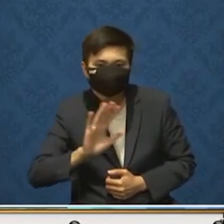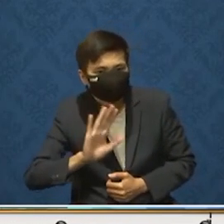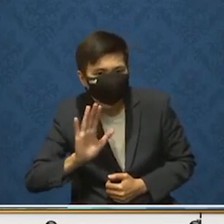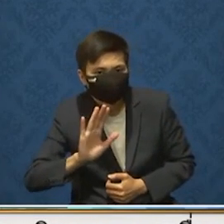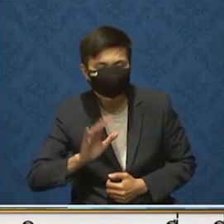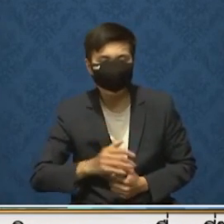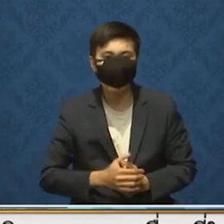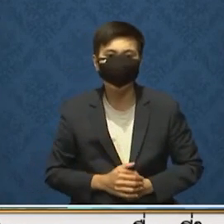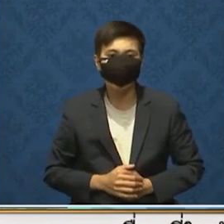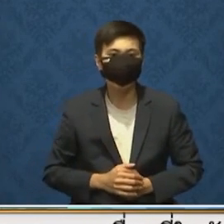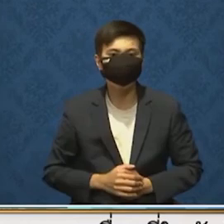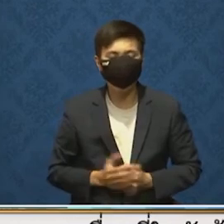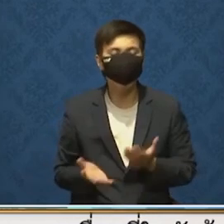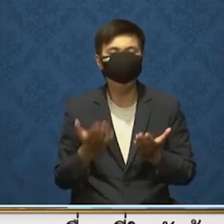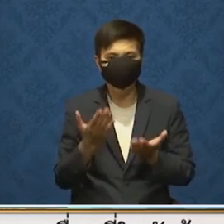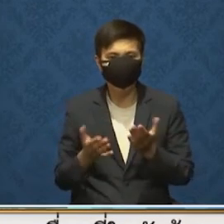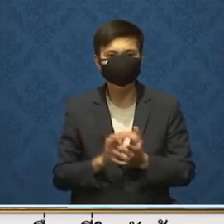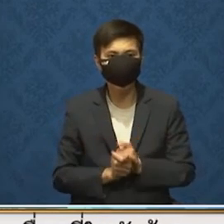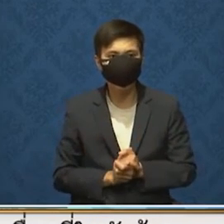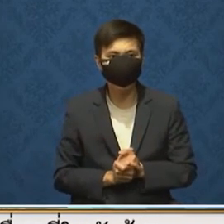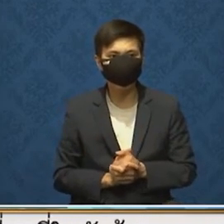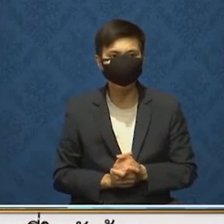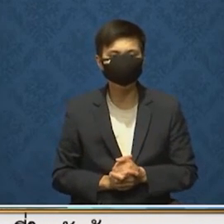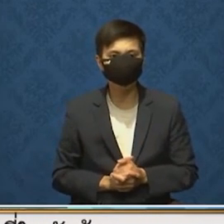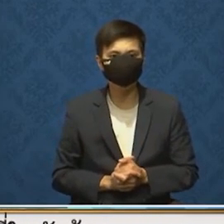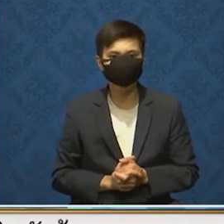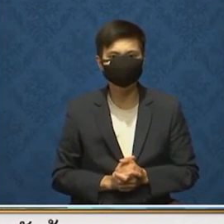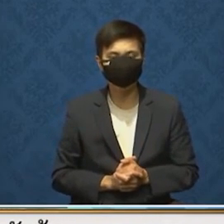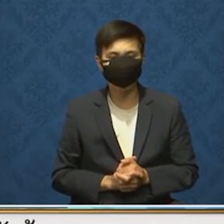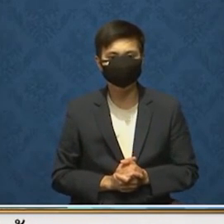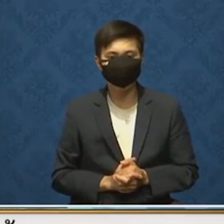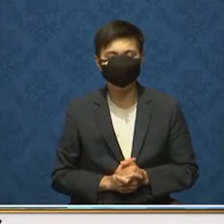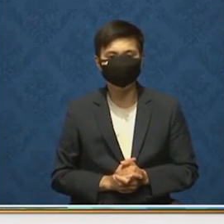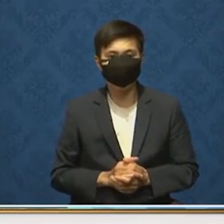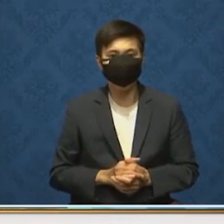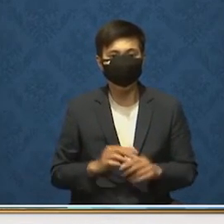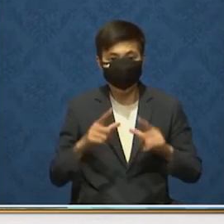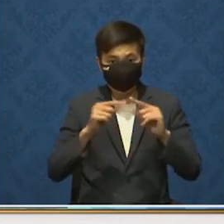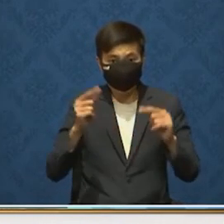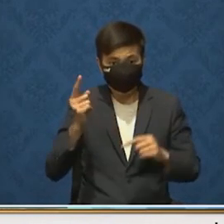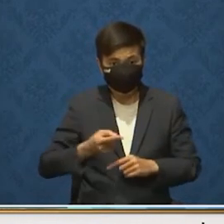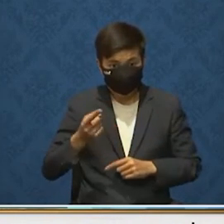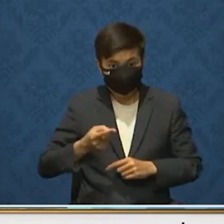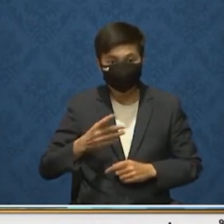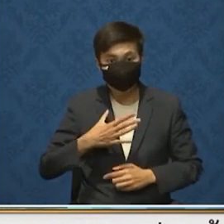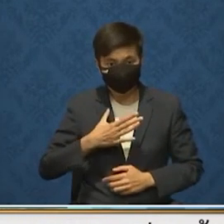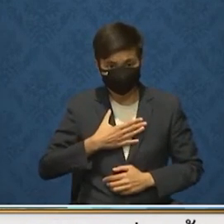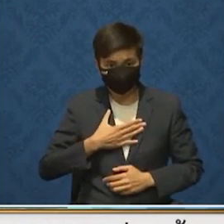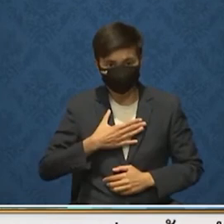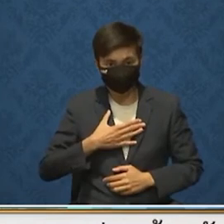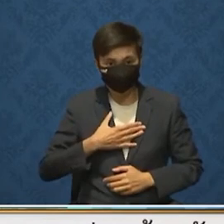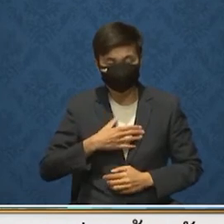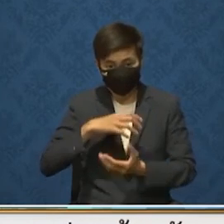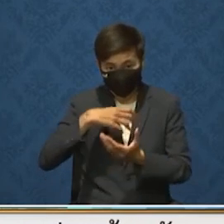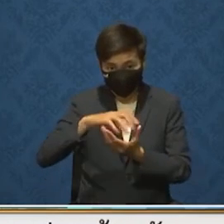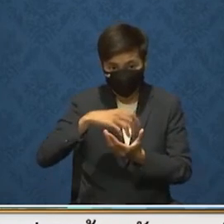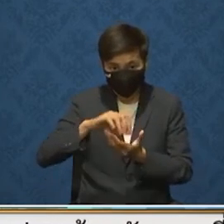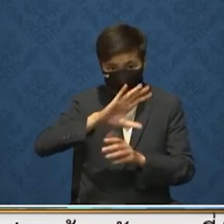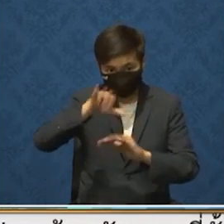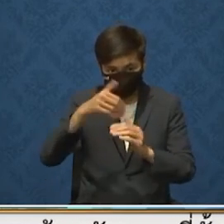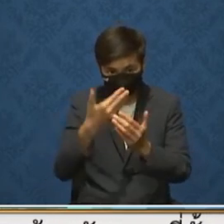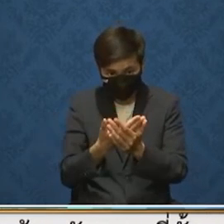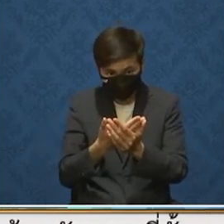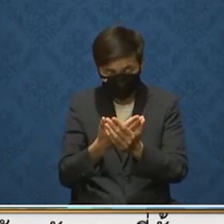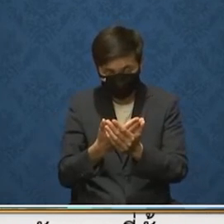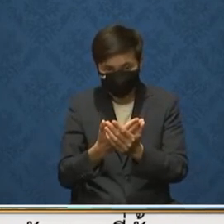ครัครั่ประทานครับจากข้อจร และขอก่อนหมายที่ผมกาบเรียนมาทงหมดนี้นะครับผมจ